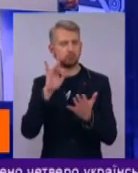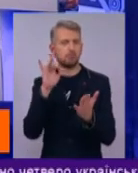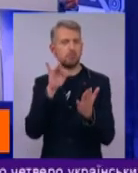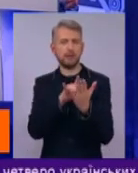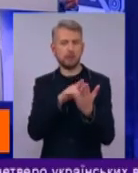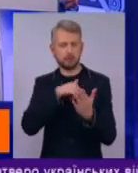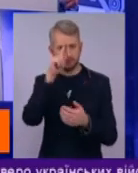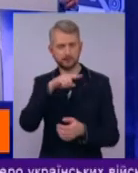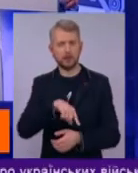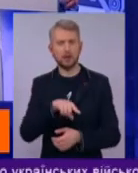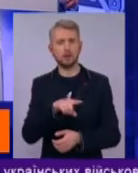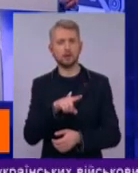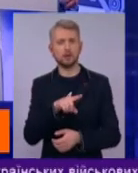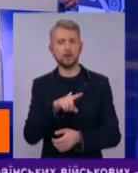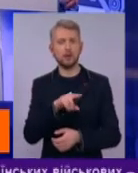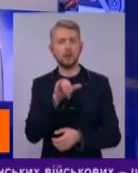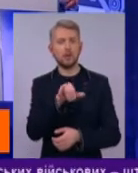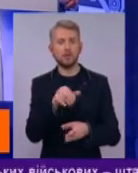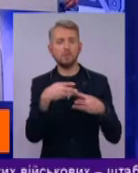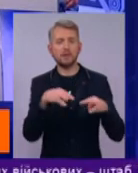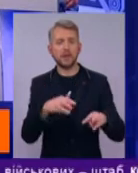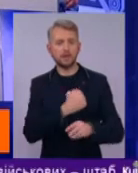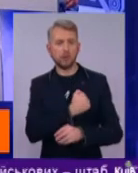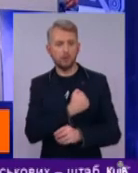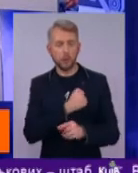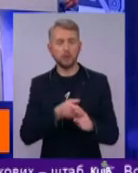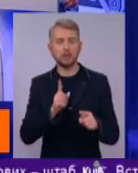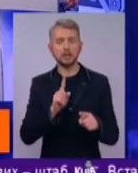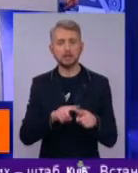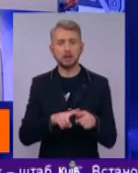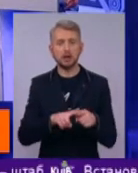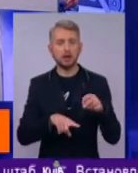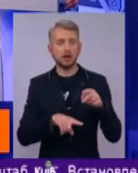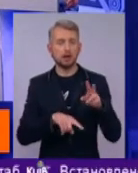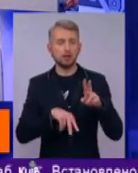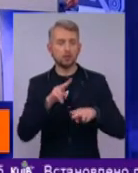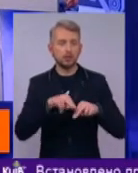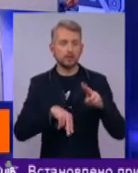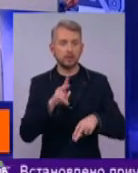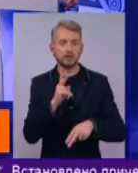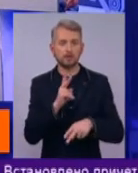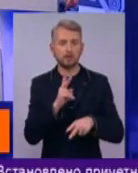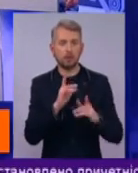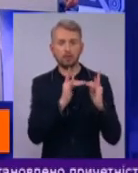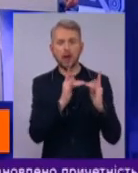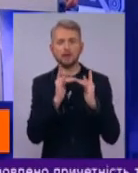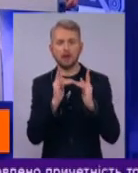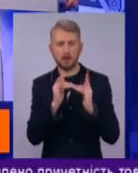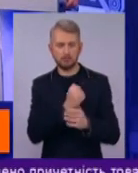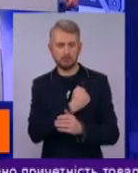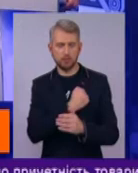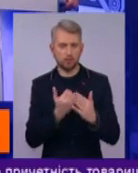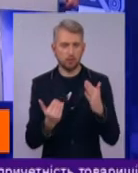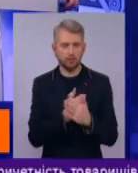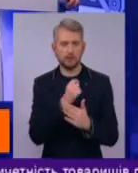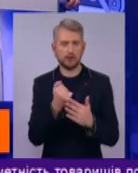знаю, у Міністерства оборони це вже будівництво казарм нових, за